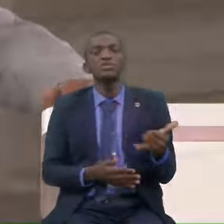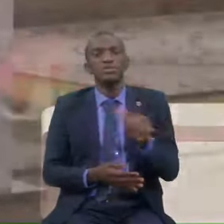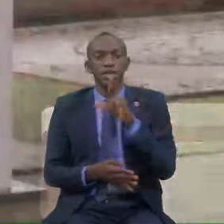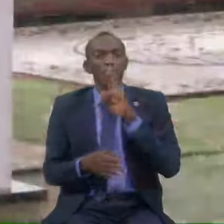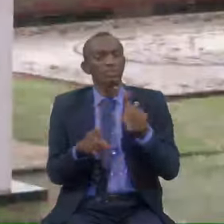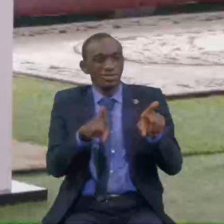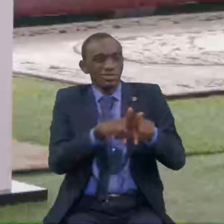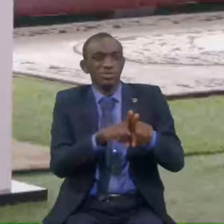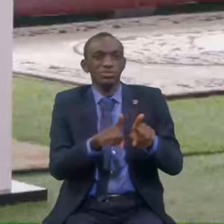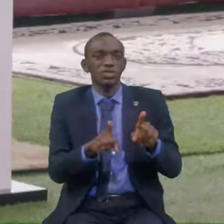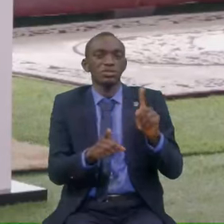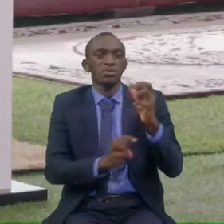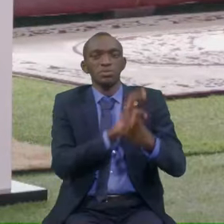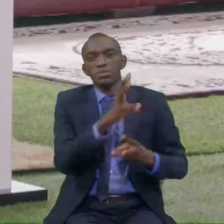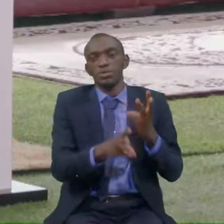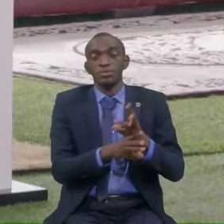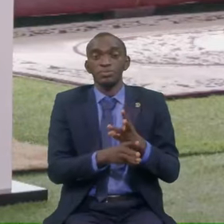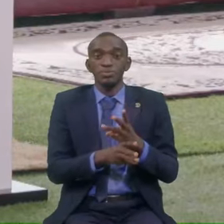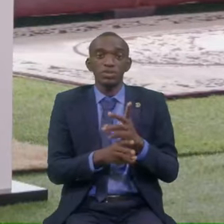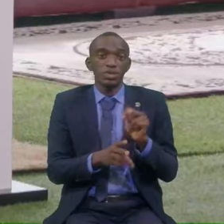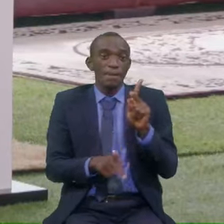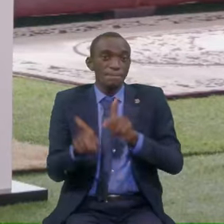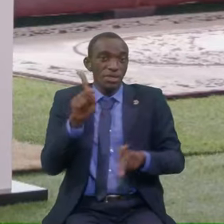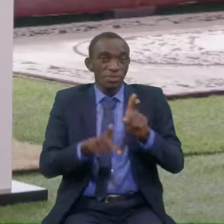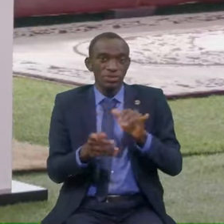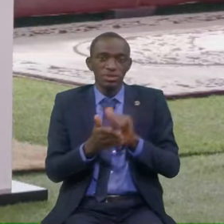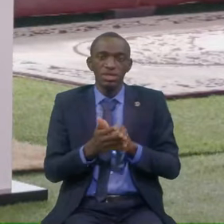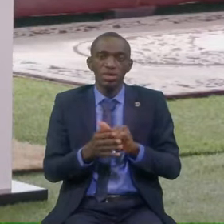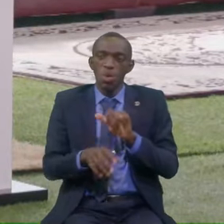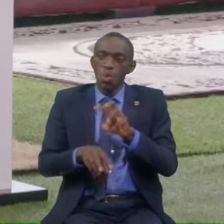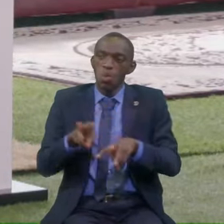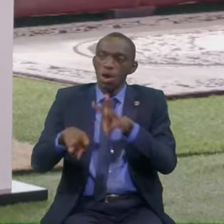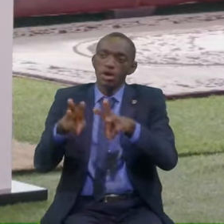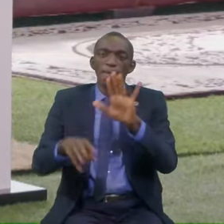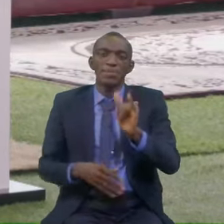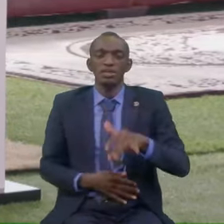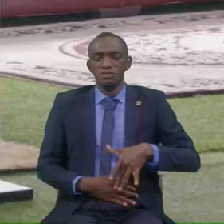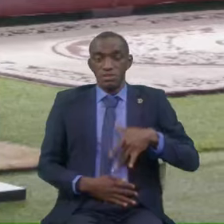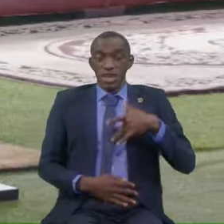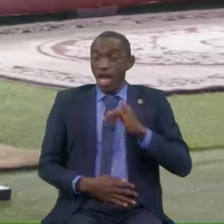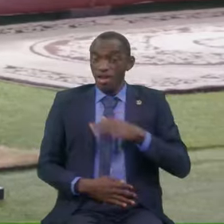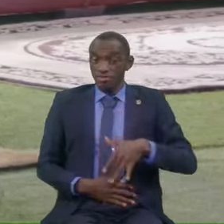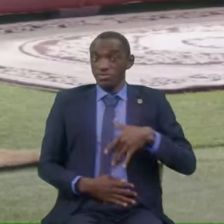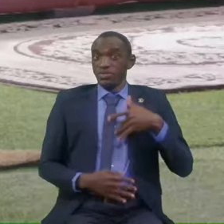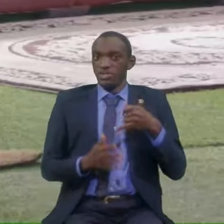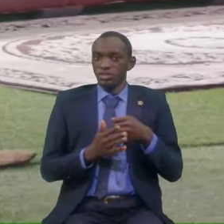le monde. Ceux-là qui marchent.